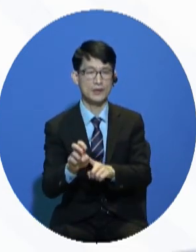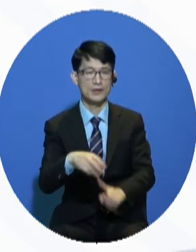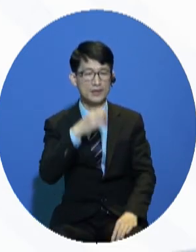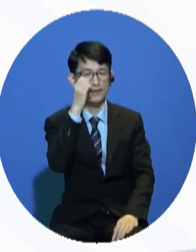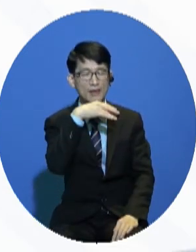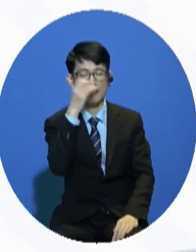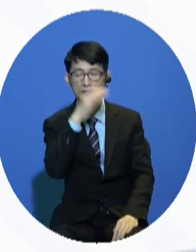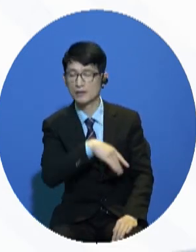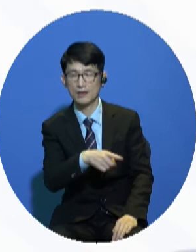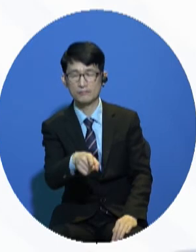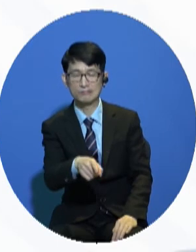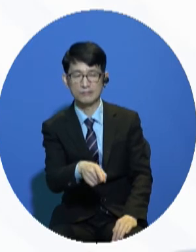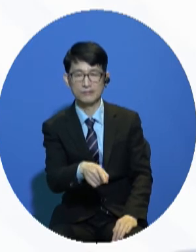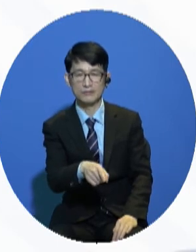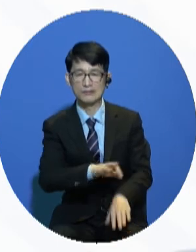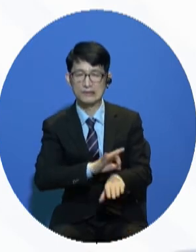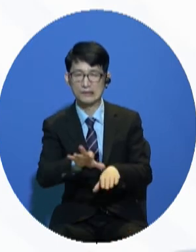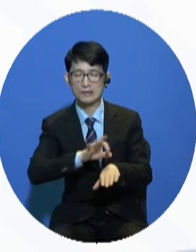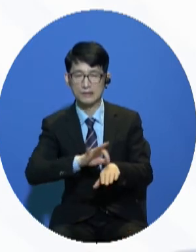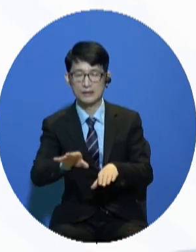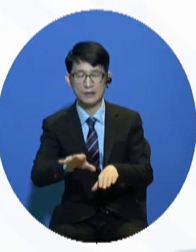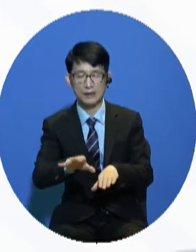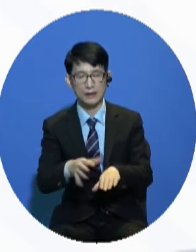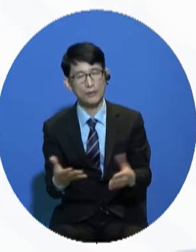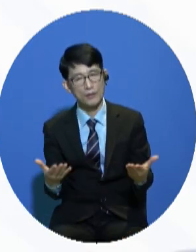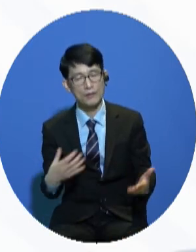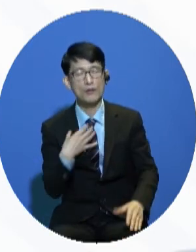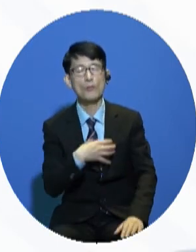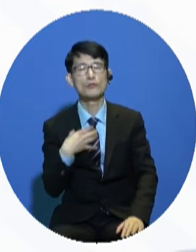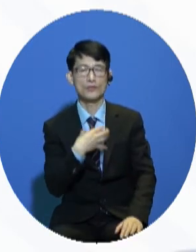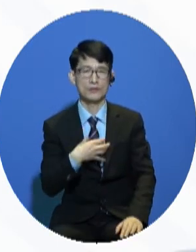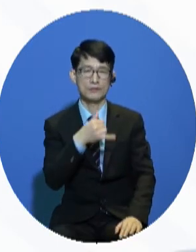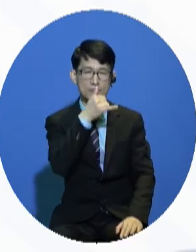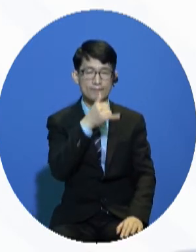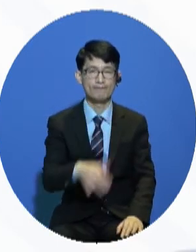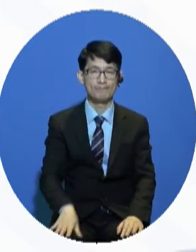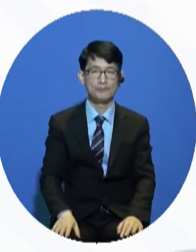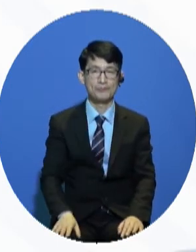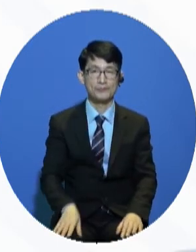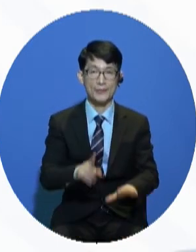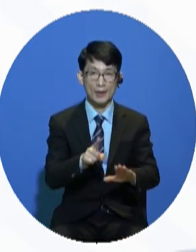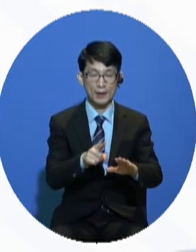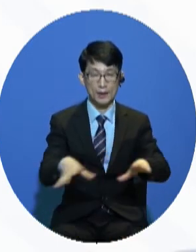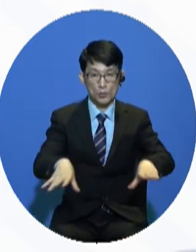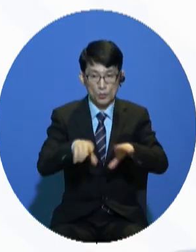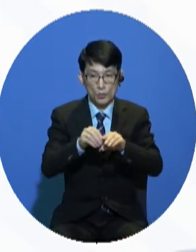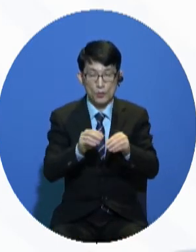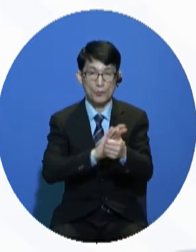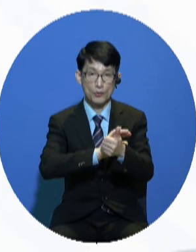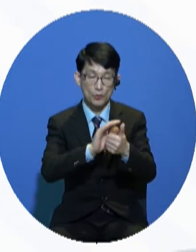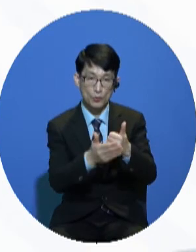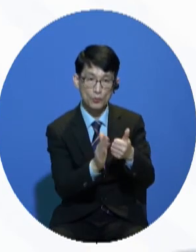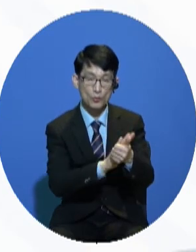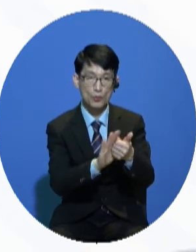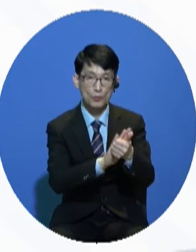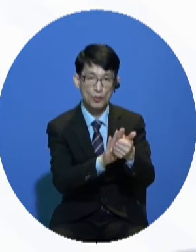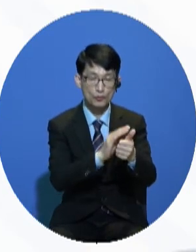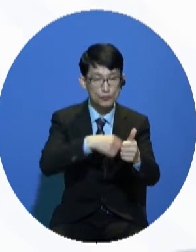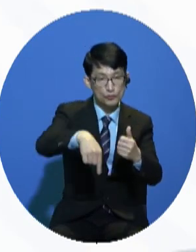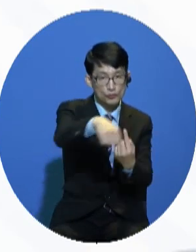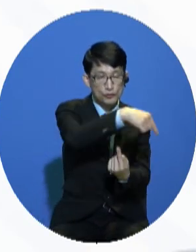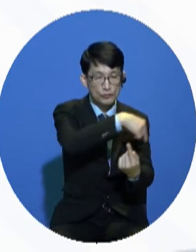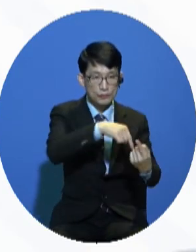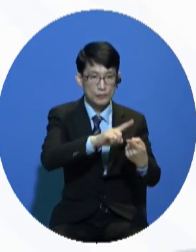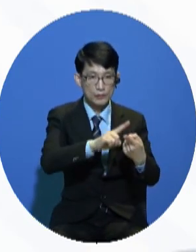좀 전락시키려는 그런 우려도 좀 존재하고 있고요. 어쨌든 이런 식의 통합 돌봄 운영 모형 역시 기존의